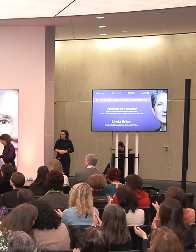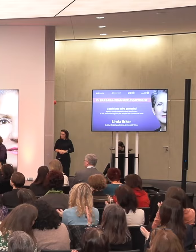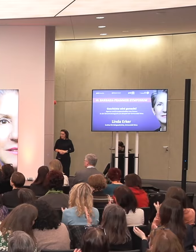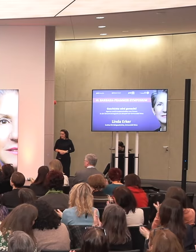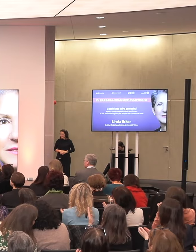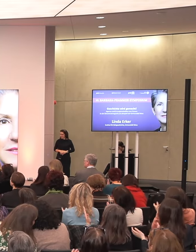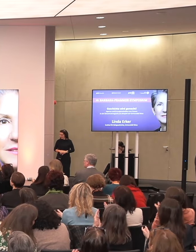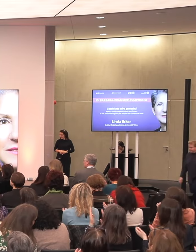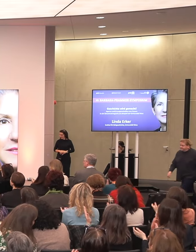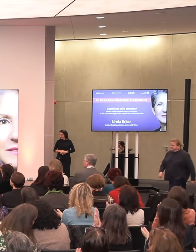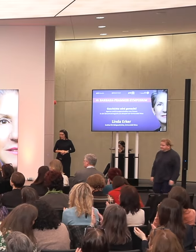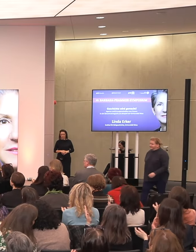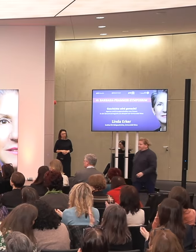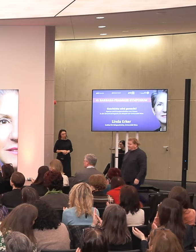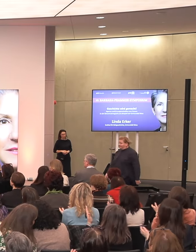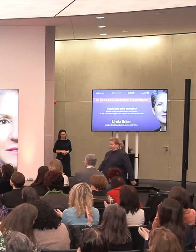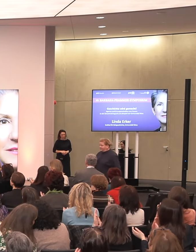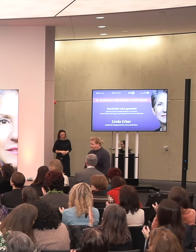Applaus